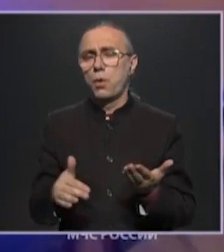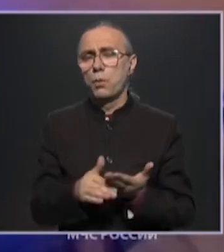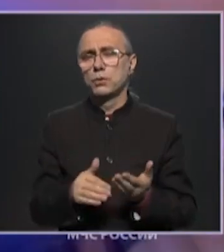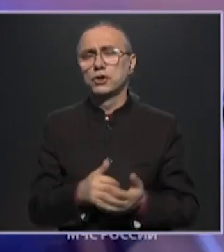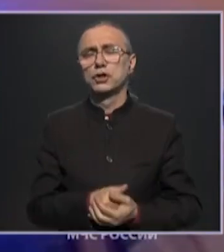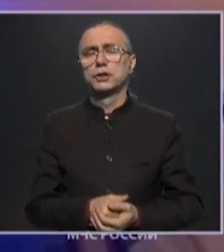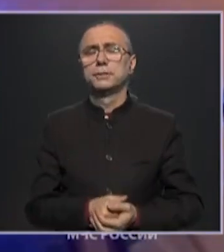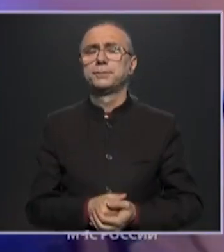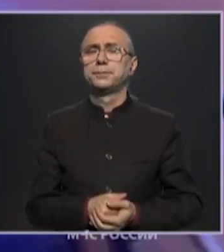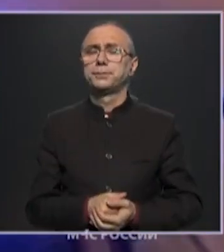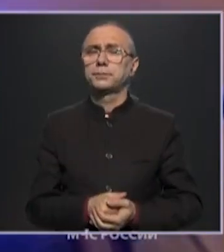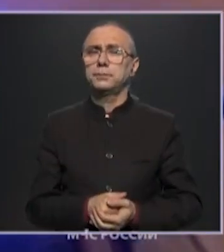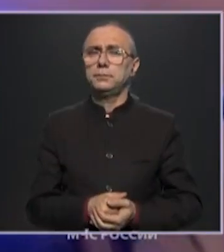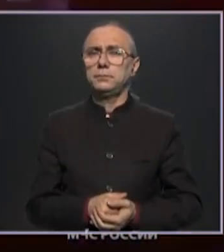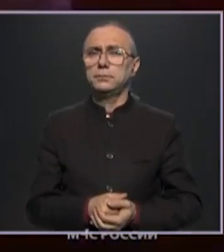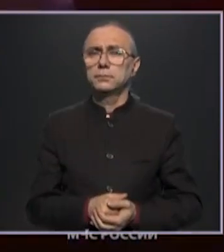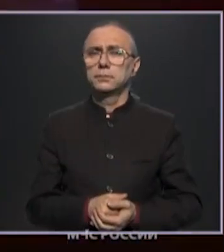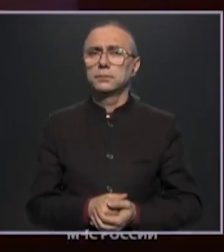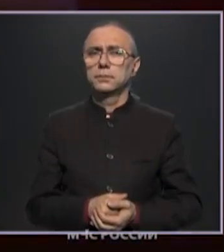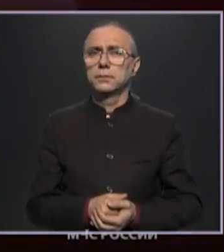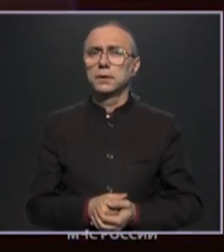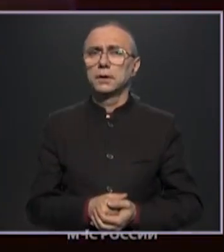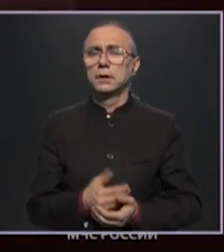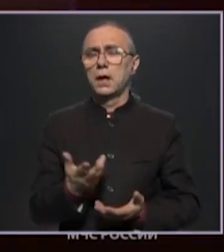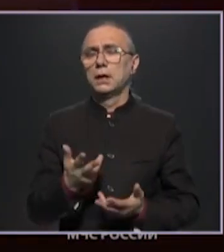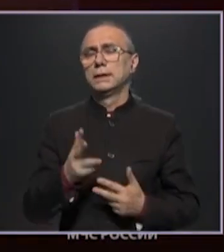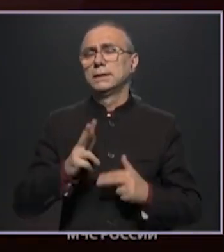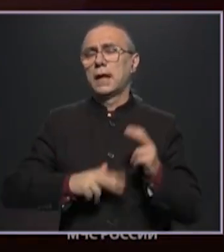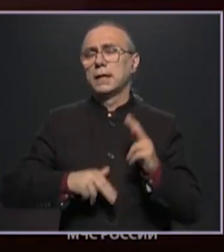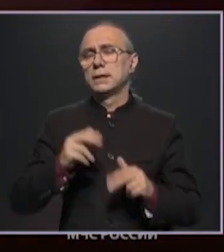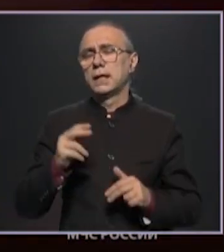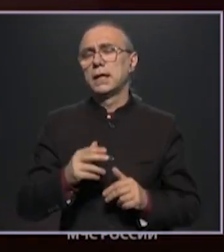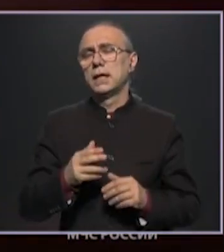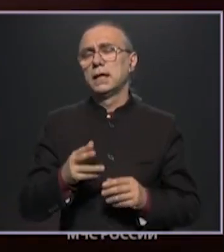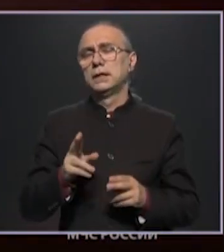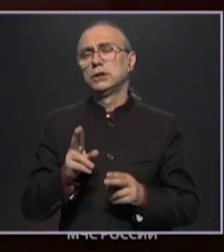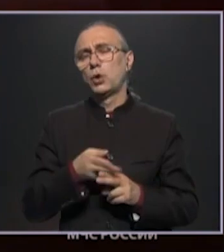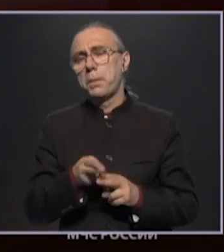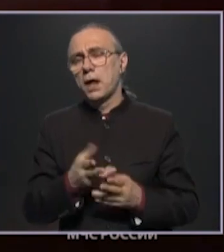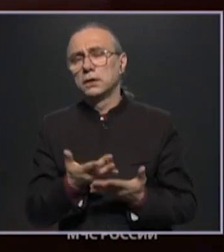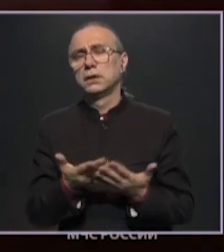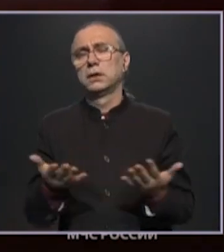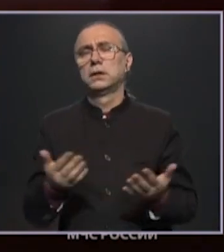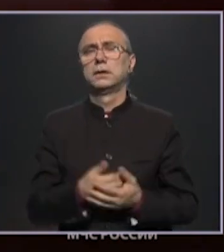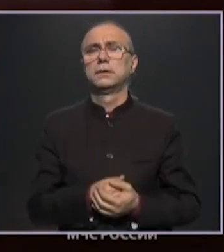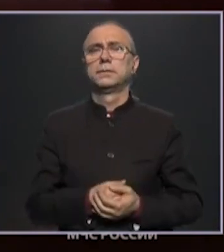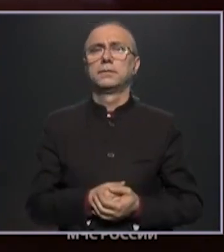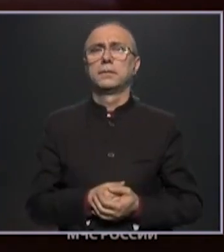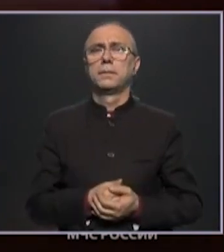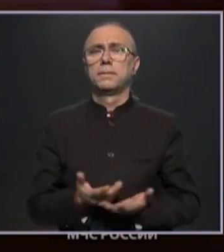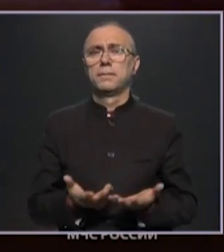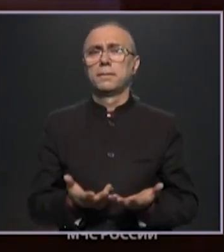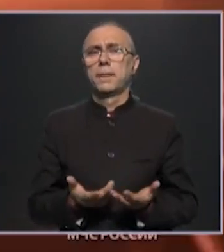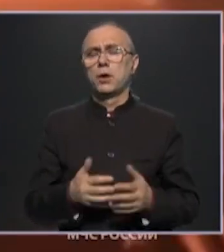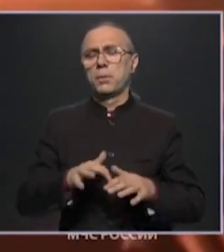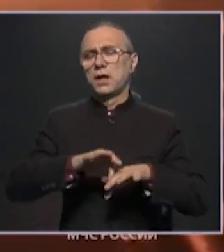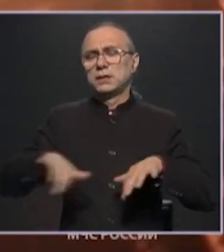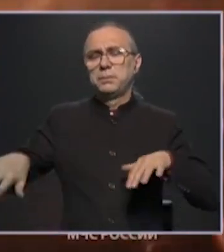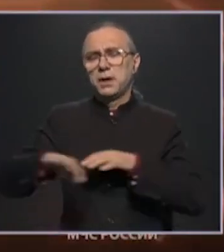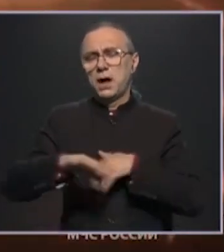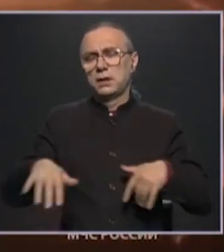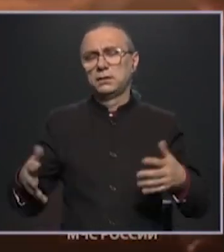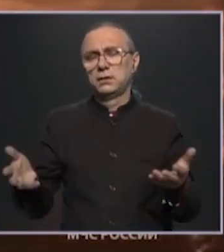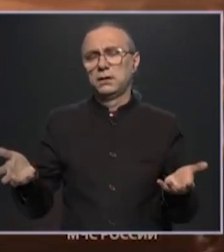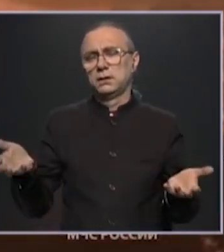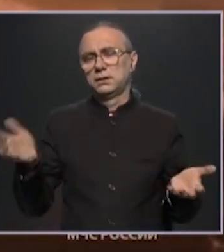идут запросы на строительные инструменты, то есть просят строительные инструменты, там их не хватает, видимо, для того, чтобы разбирать завалы и строить